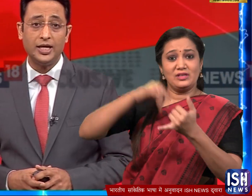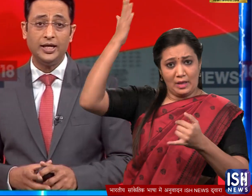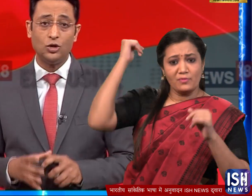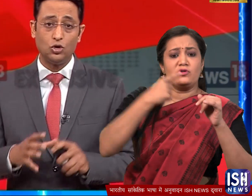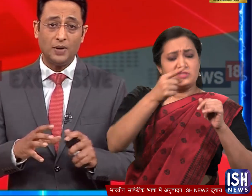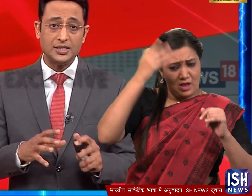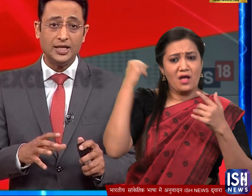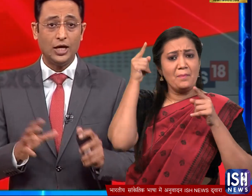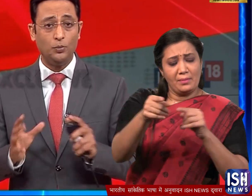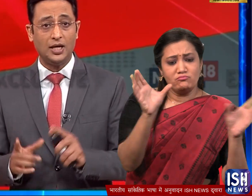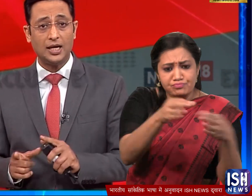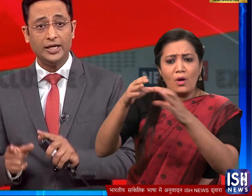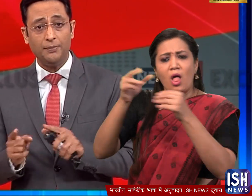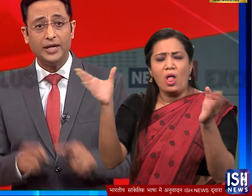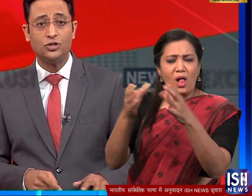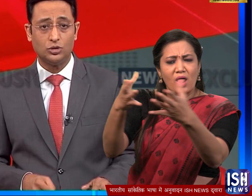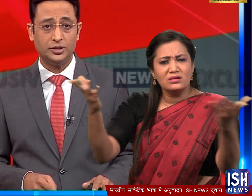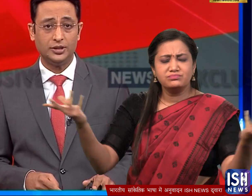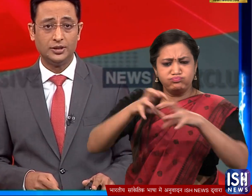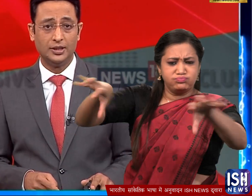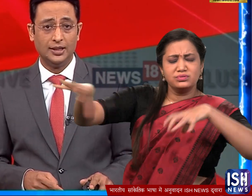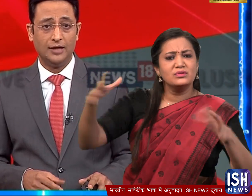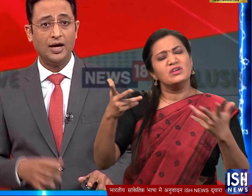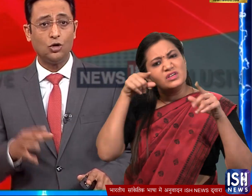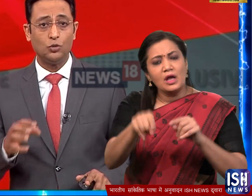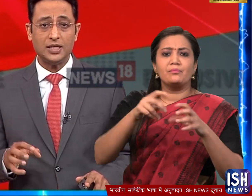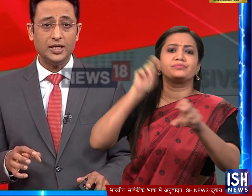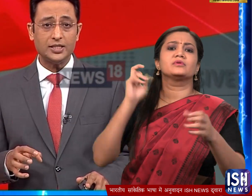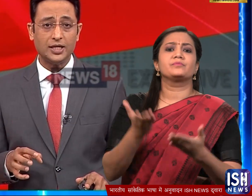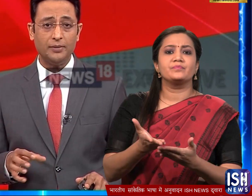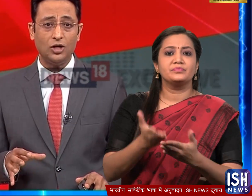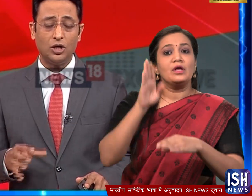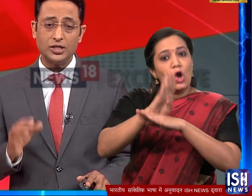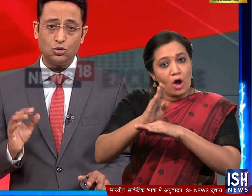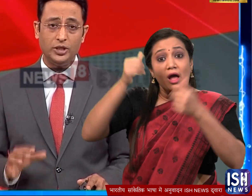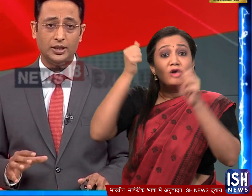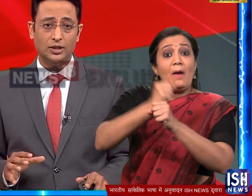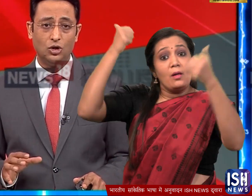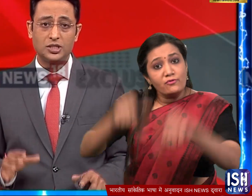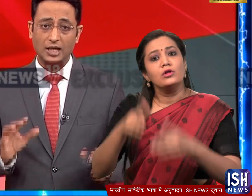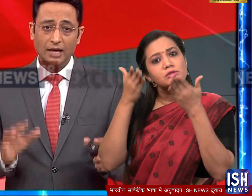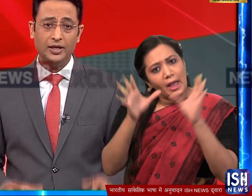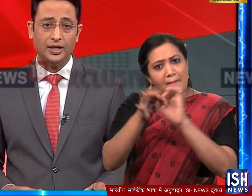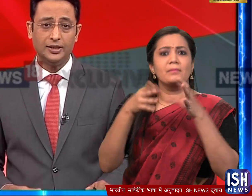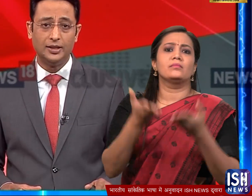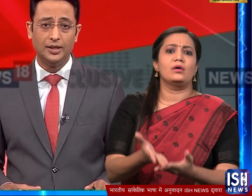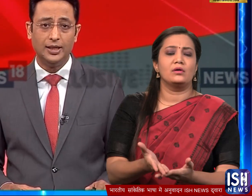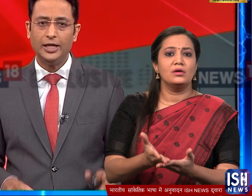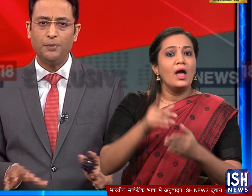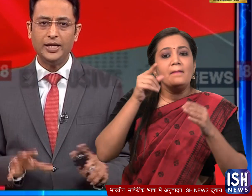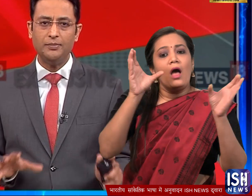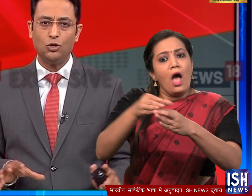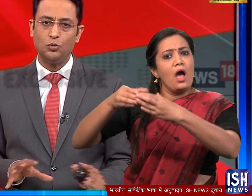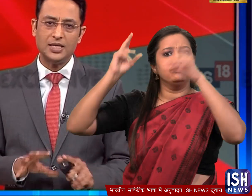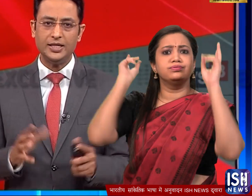ज्योतिरादित्य सिंधिया ने गुटबाजी का आरोप लगाकर ही पार्टी छोड़ दी। वहां गुटबाजी के चक्कर में कांग्रेस टूटी और सरकार भी गिर गई,